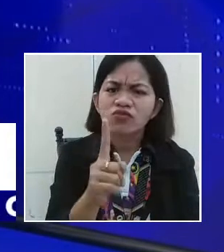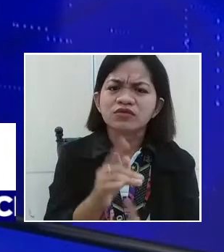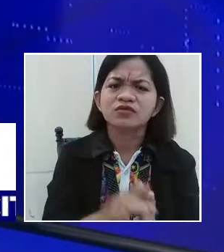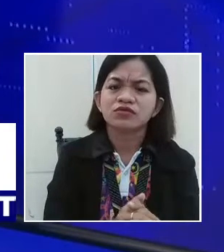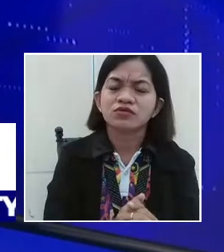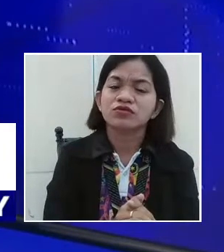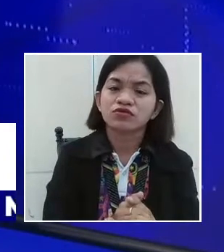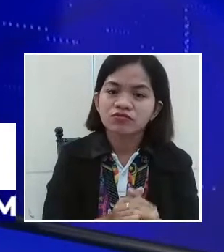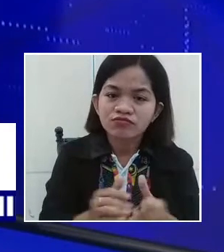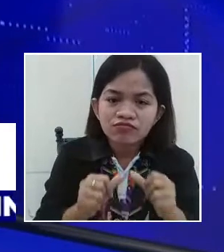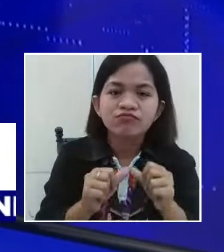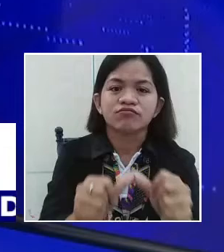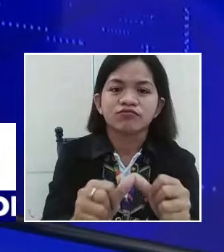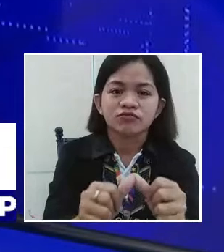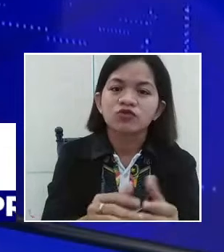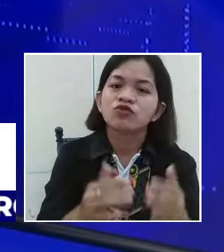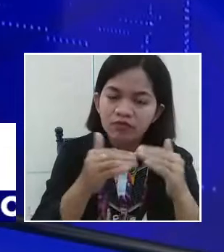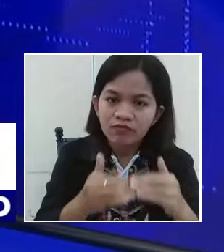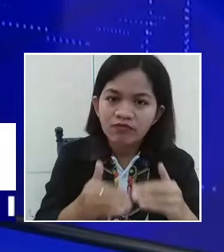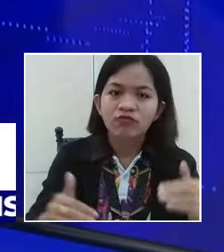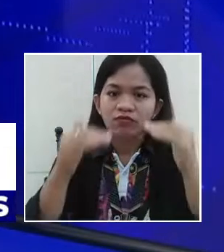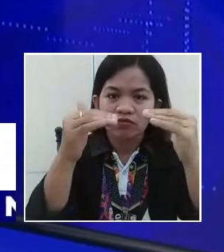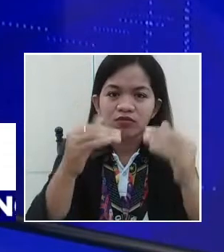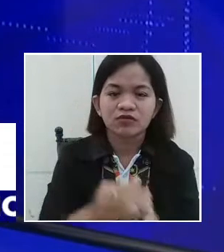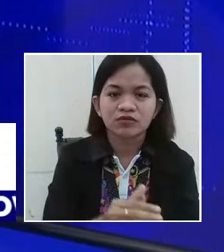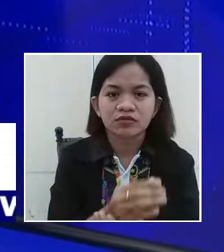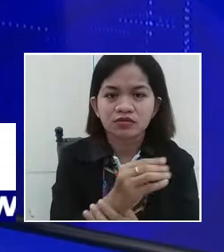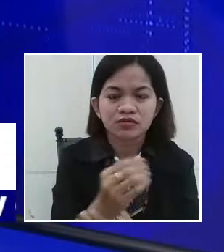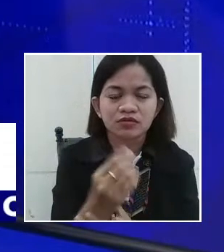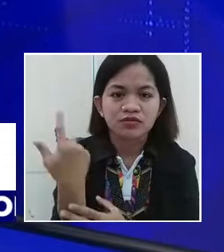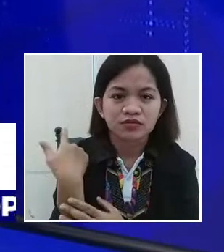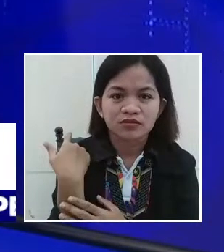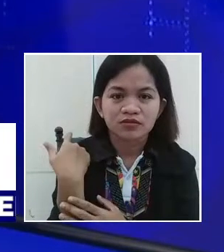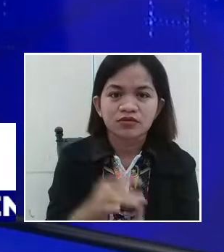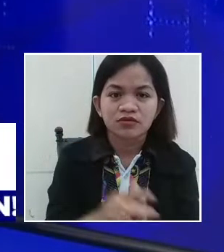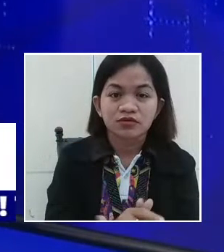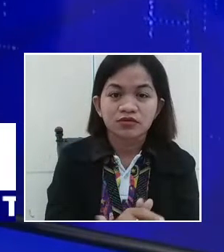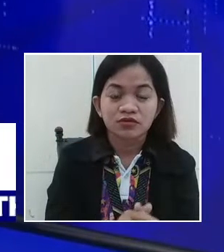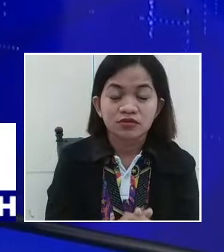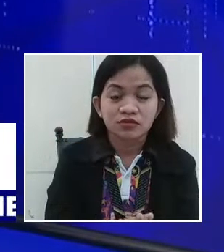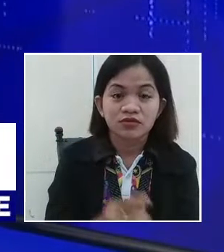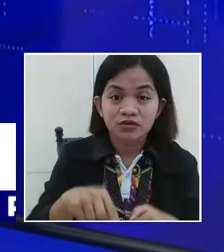gobyerno na sa araw na ito, sa linggong ito,